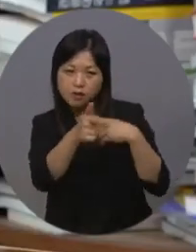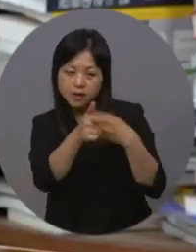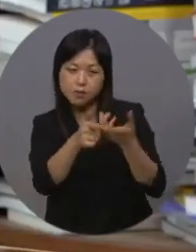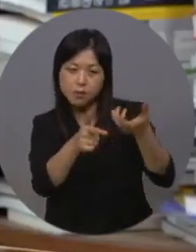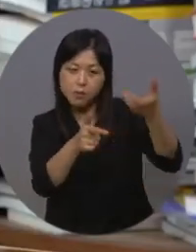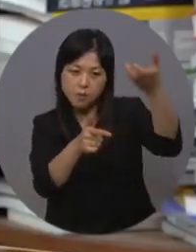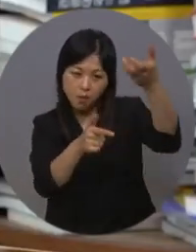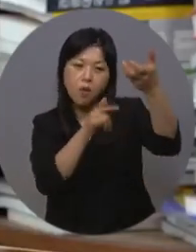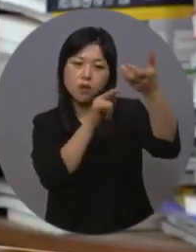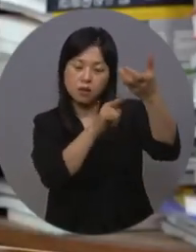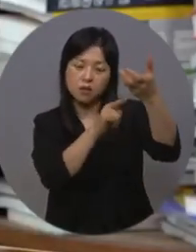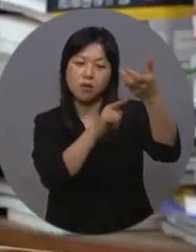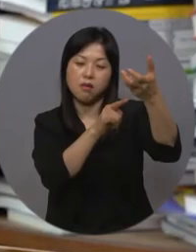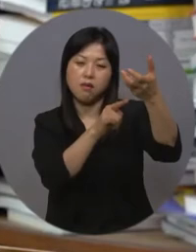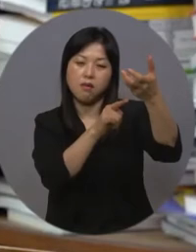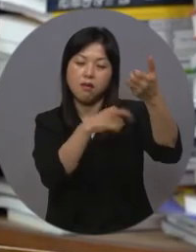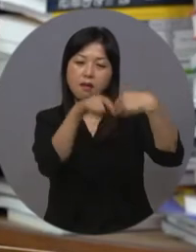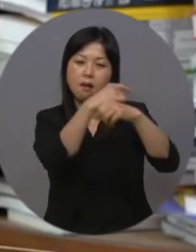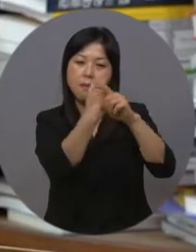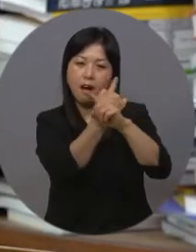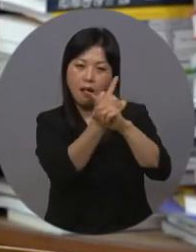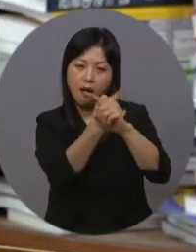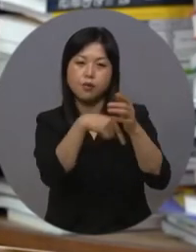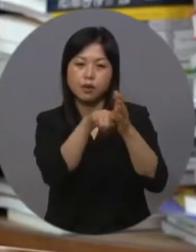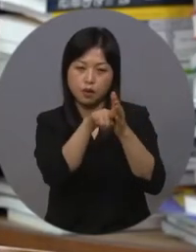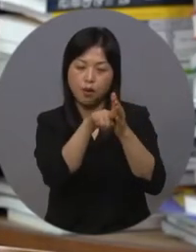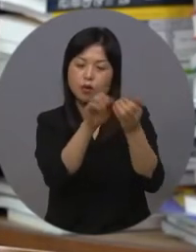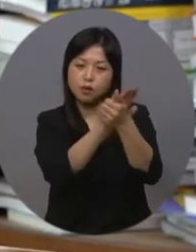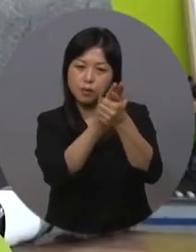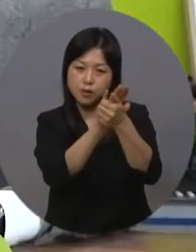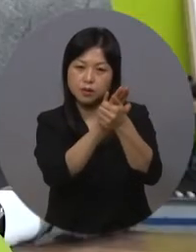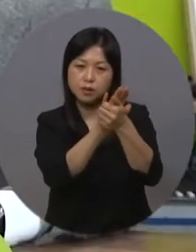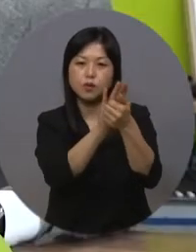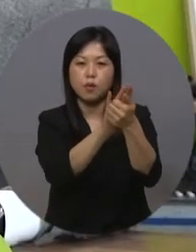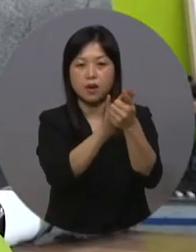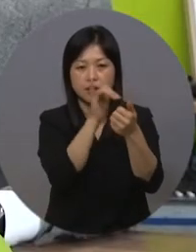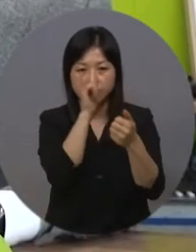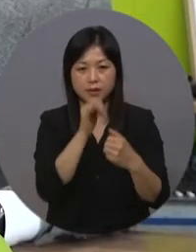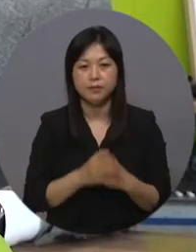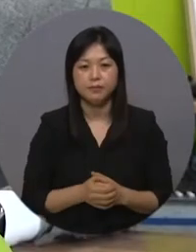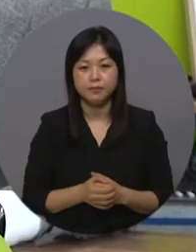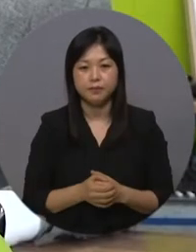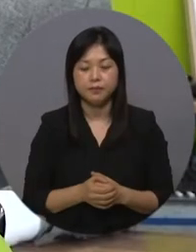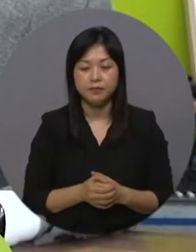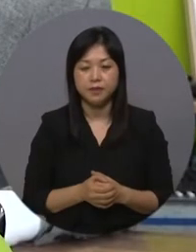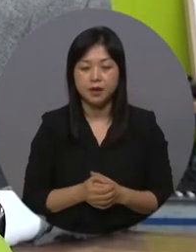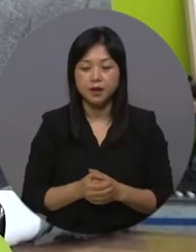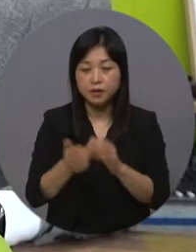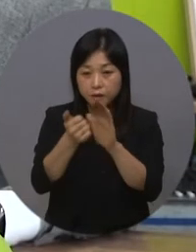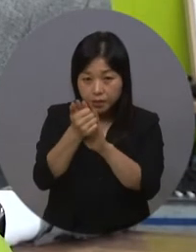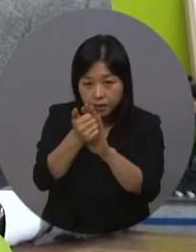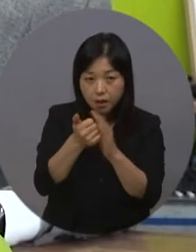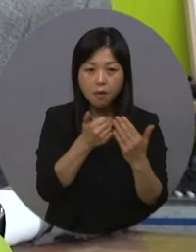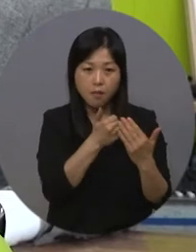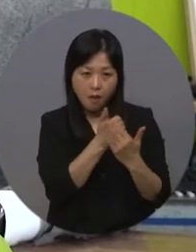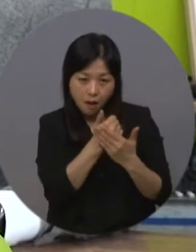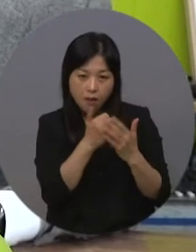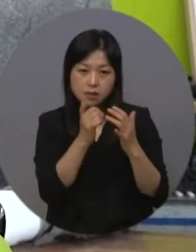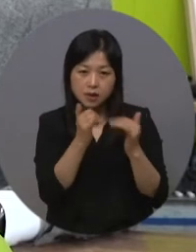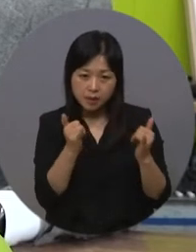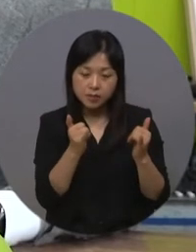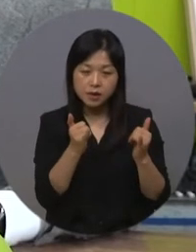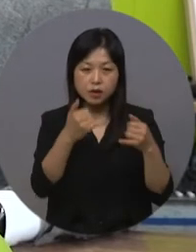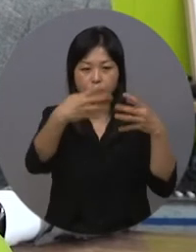대폭 이제 좀 더 나아지게 했는데 저희 서비스를 받는 분들, 서비스를 하시는 분들의